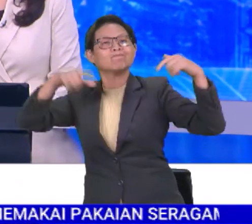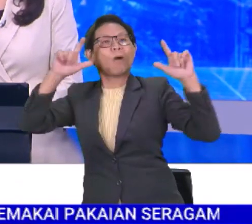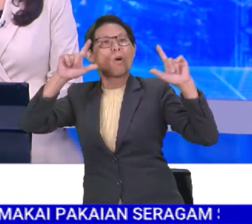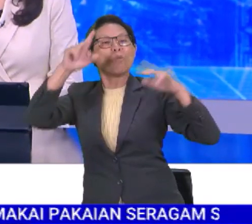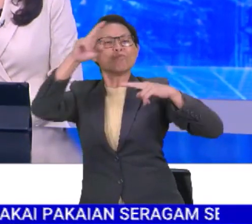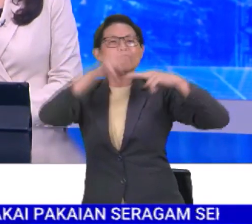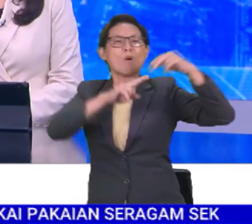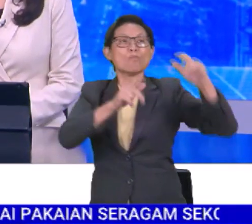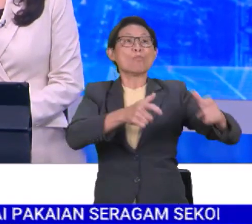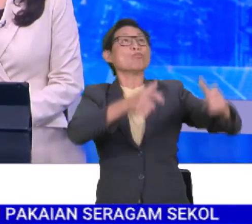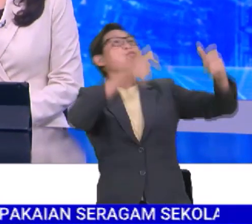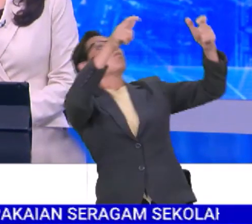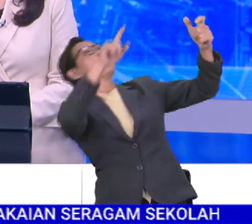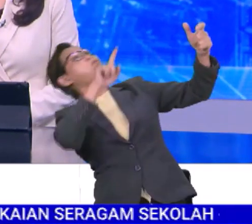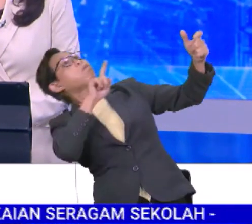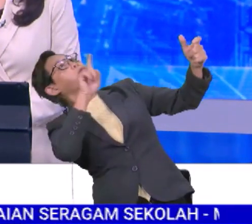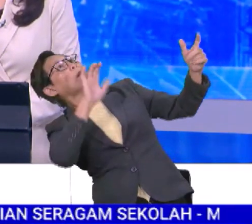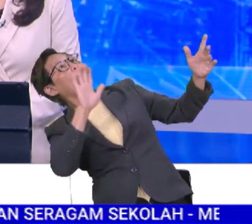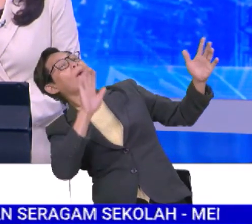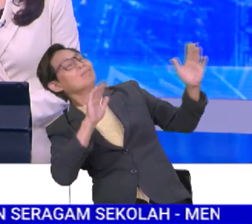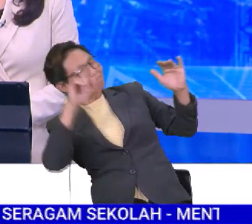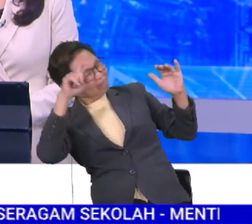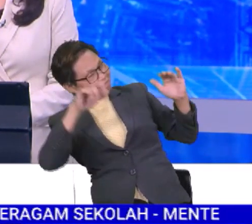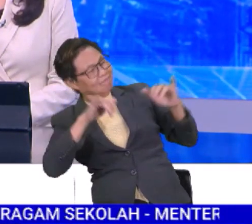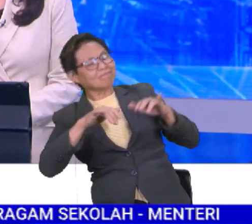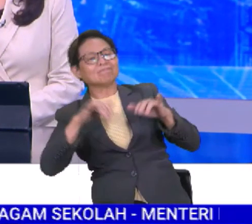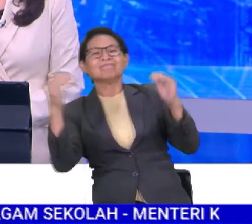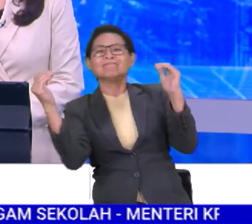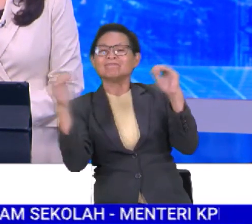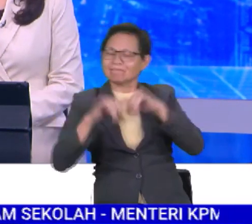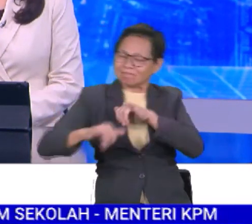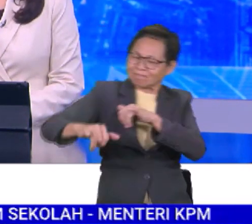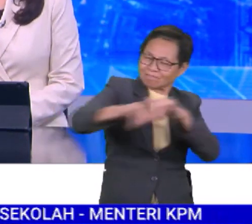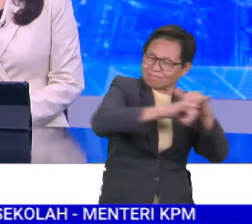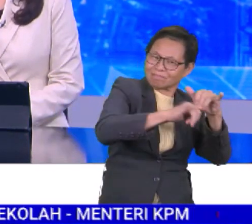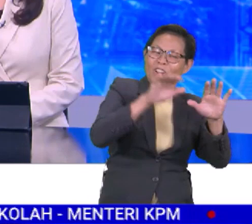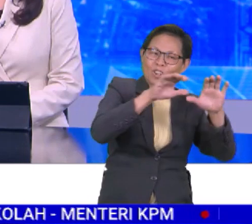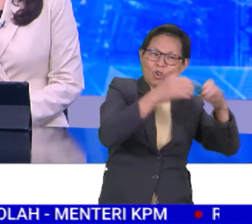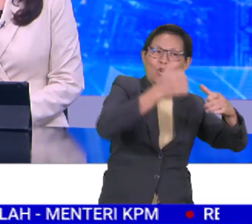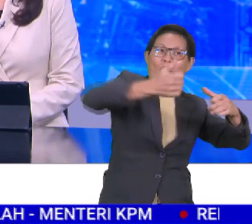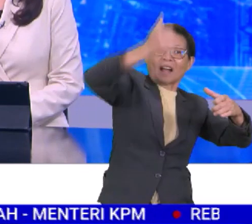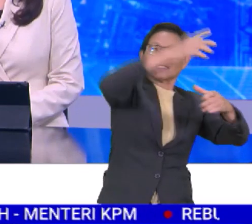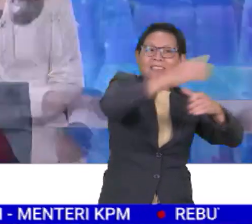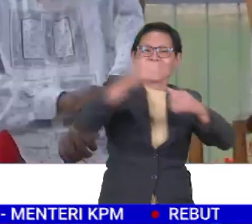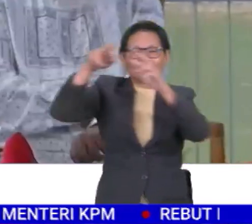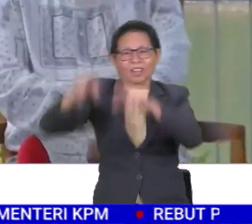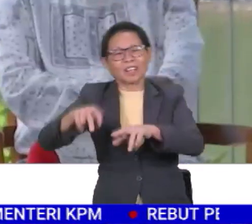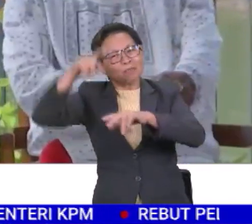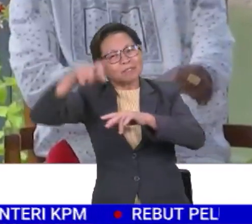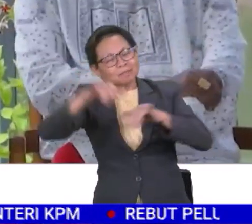bangunan tinggi sahaja tetapi juga keseimbangan antara golongan atasan dan rakyat.